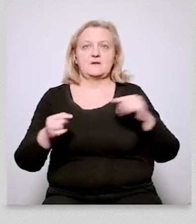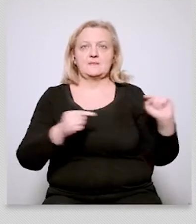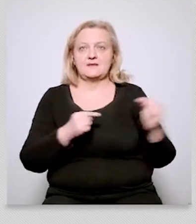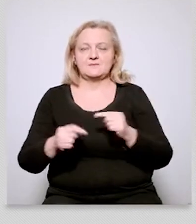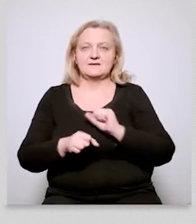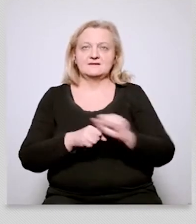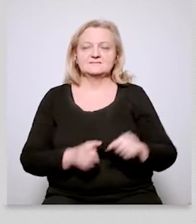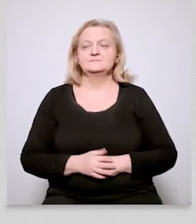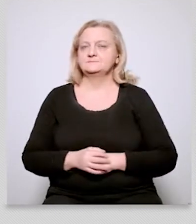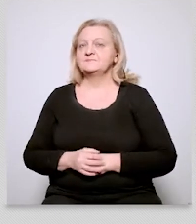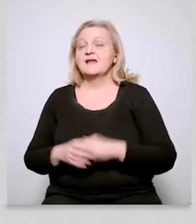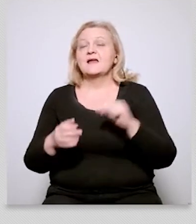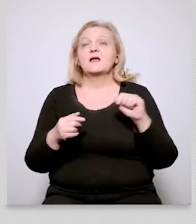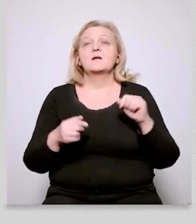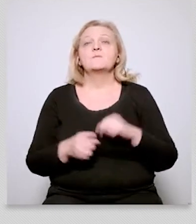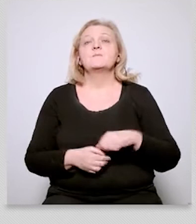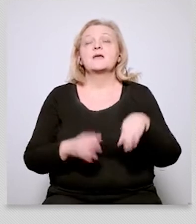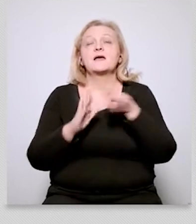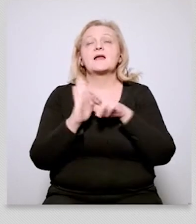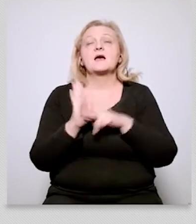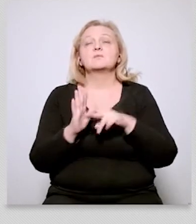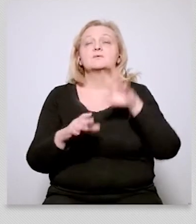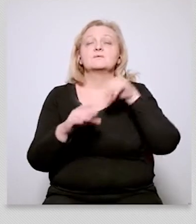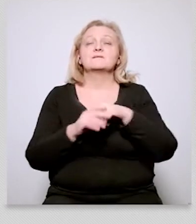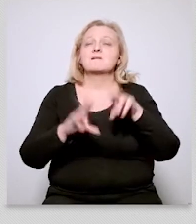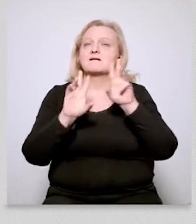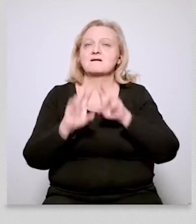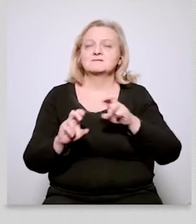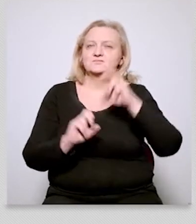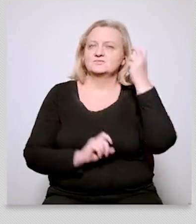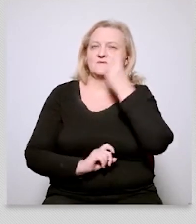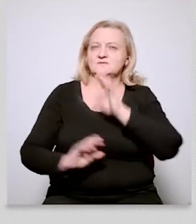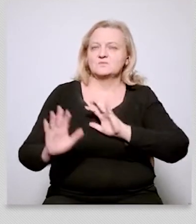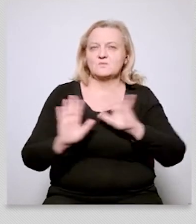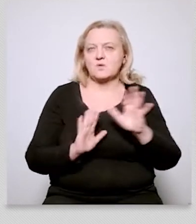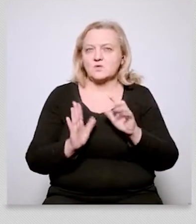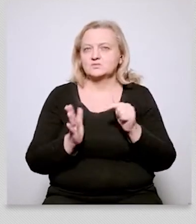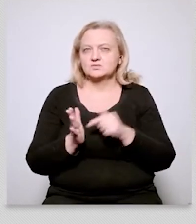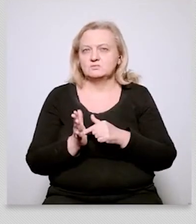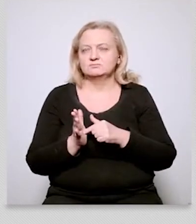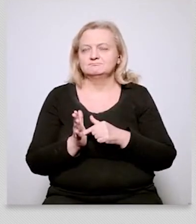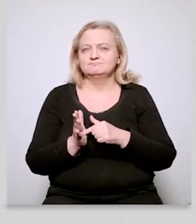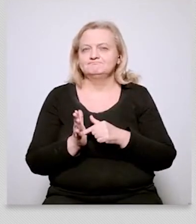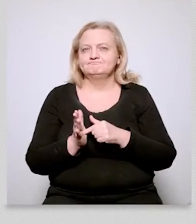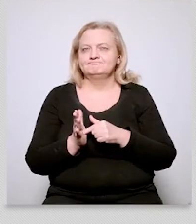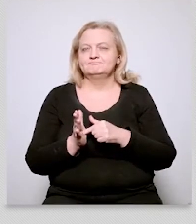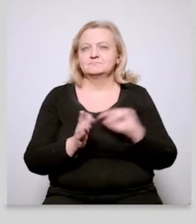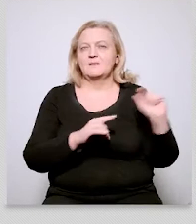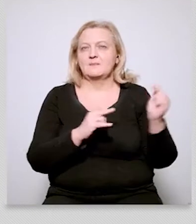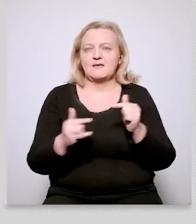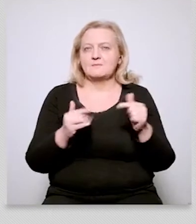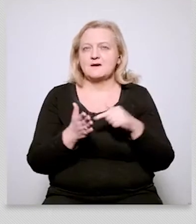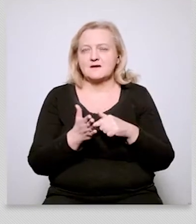Raport ten analizuje w bardzo ciekawy sposób zwłaszcza debaty